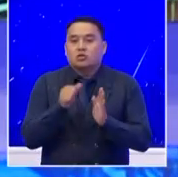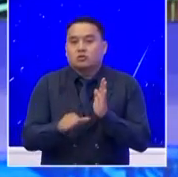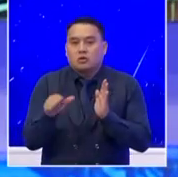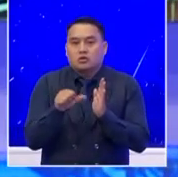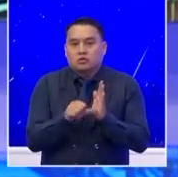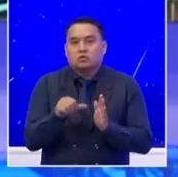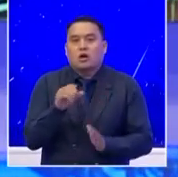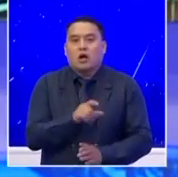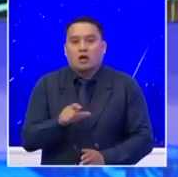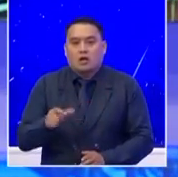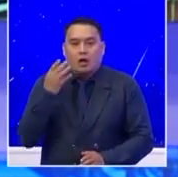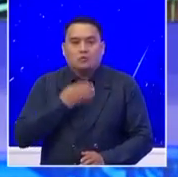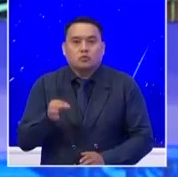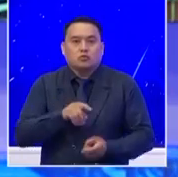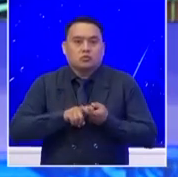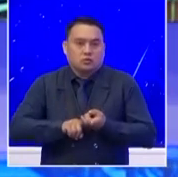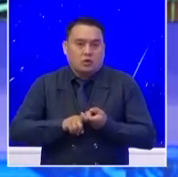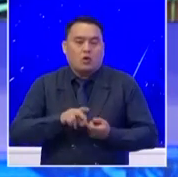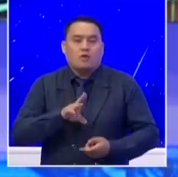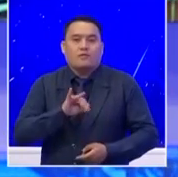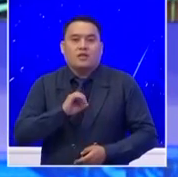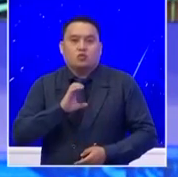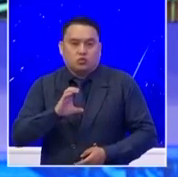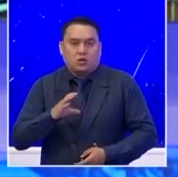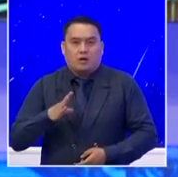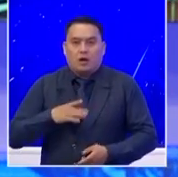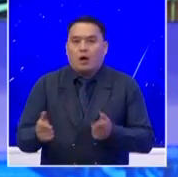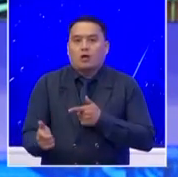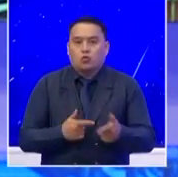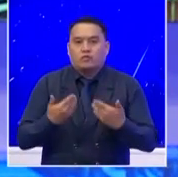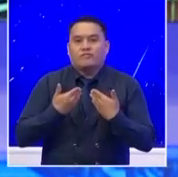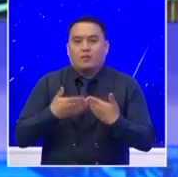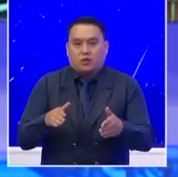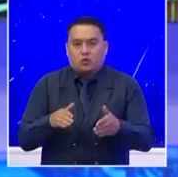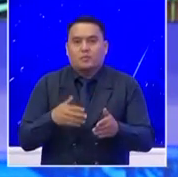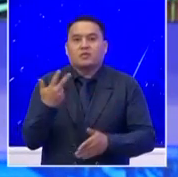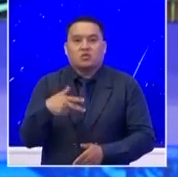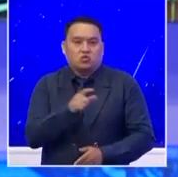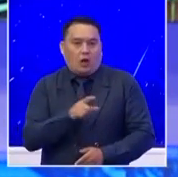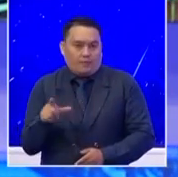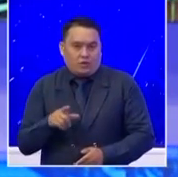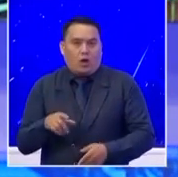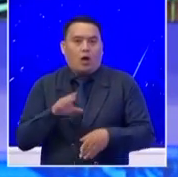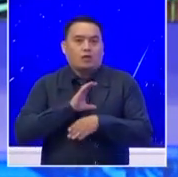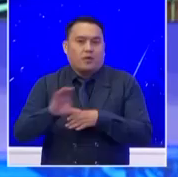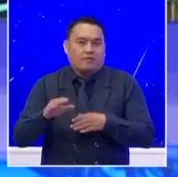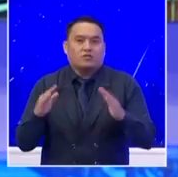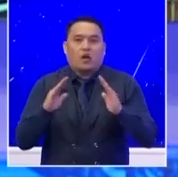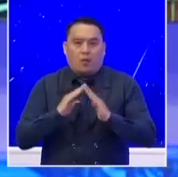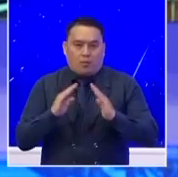66 жителей Алматинской области, заразившихся коронавирусной инфекцией, готовятся к выписке. 30 пациентов уже отправлены по